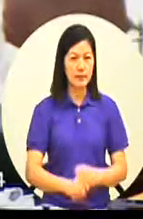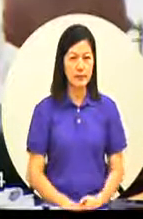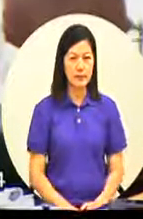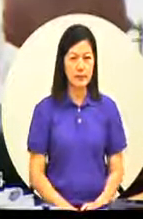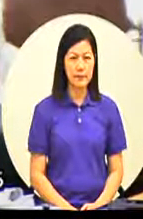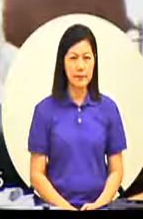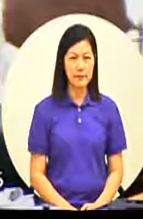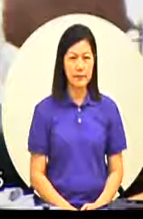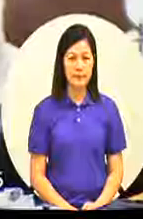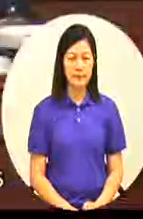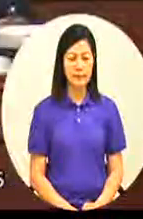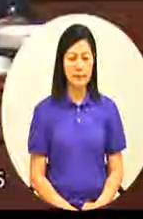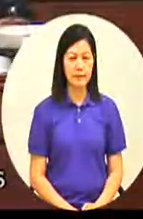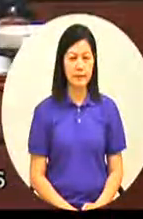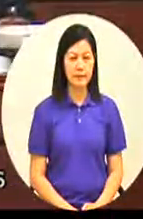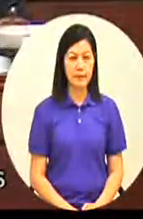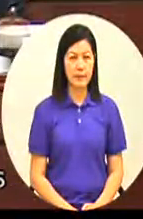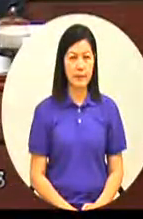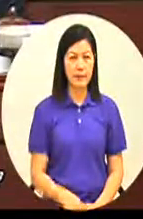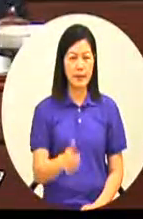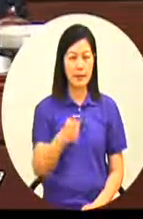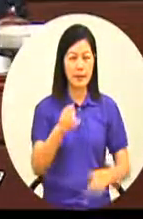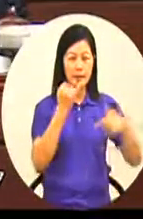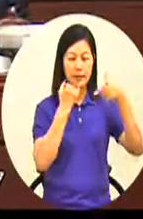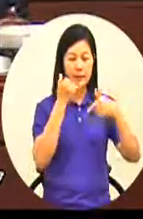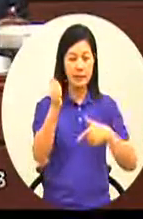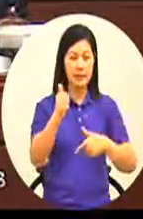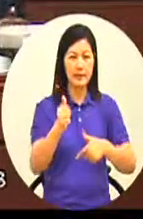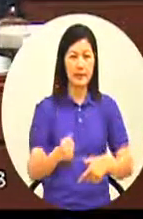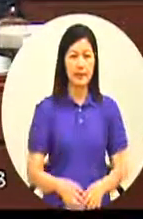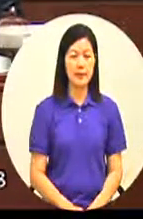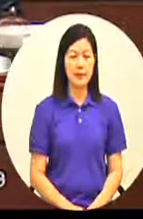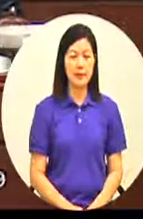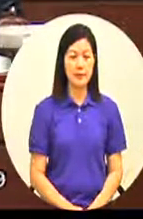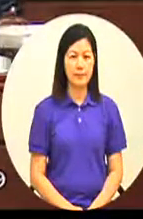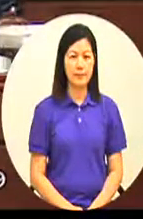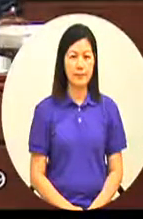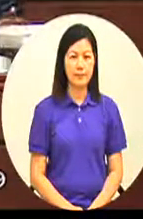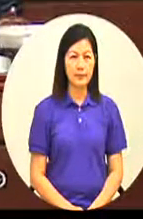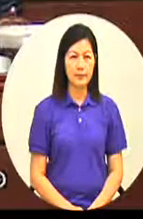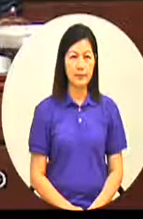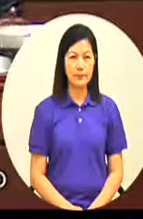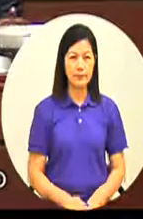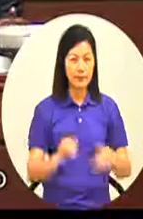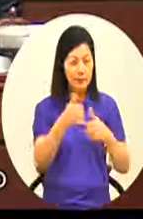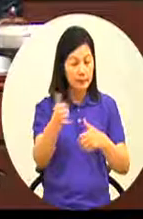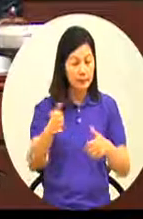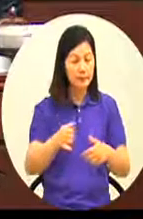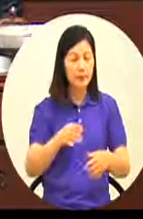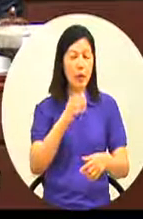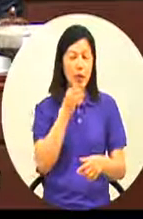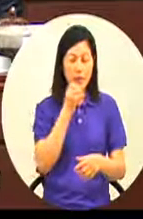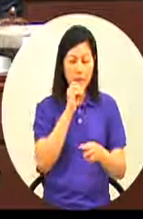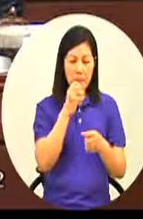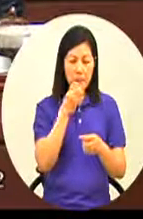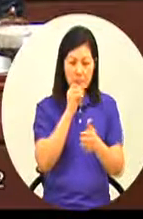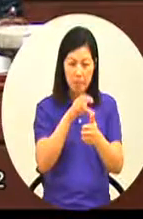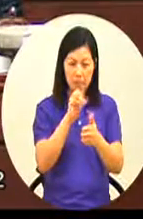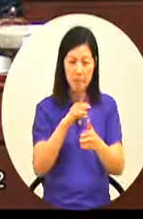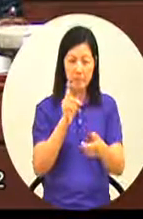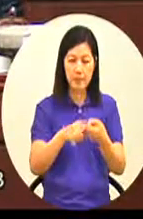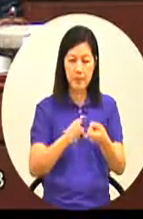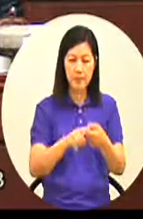答。 谢谢主席，也谢谢何议员对参与式预算，我想其实议员讲得很正确，我觉得其实多元的